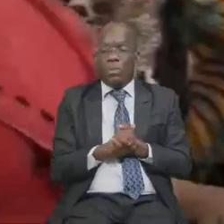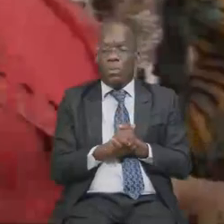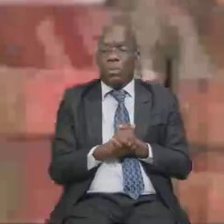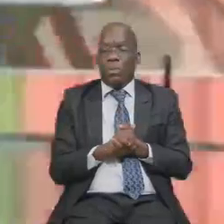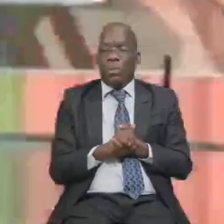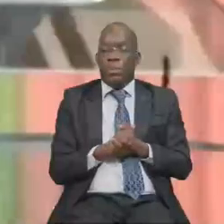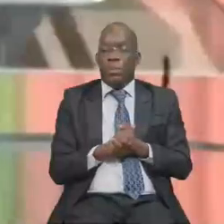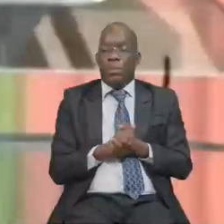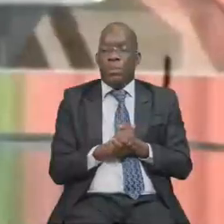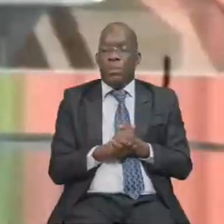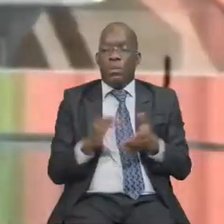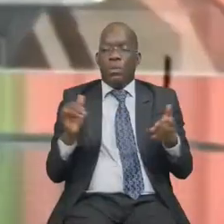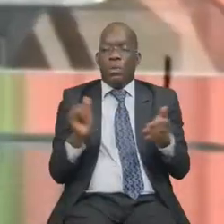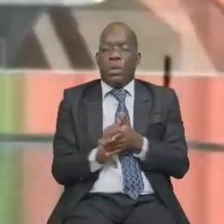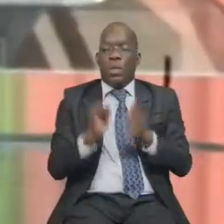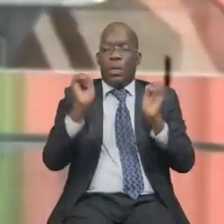qui ne peut être détruite.